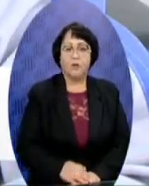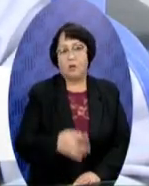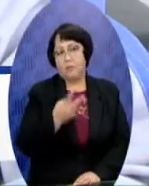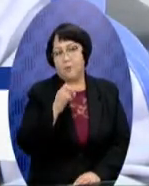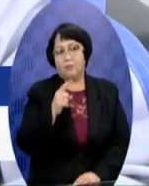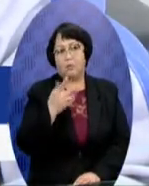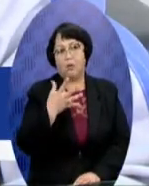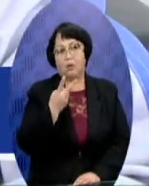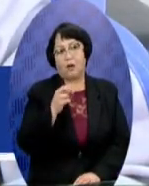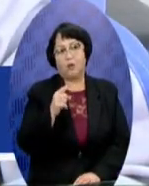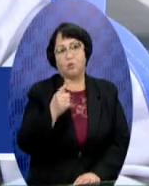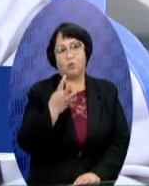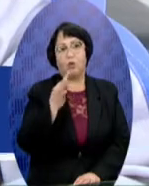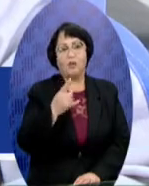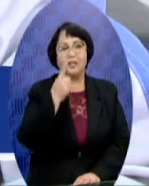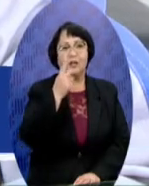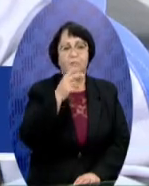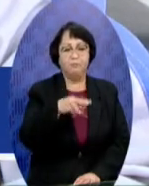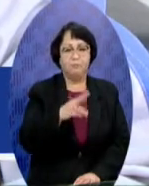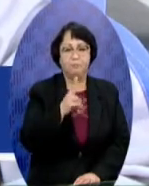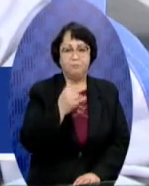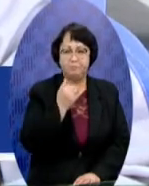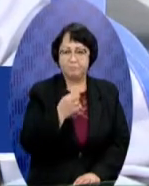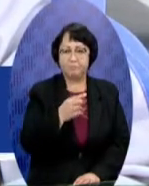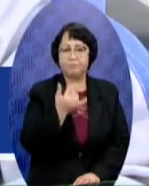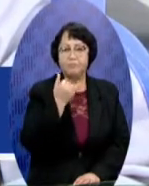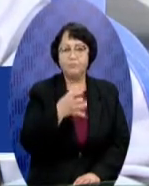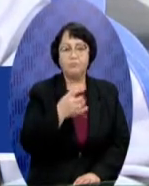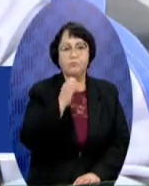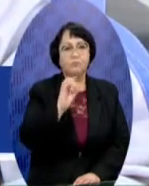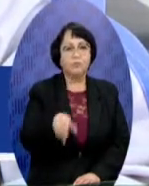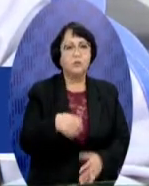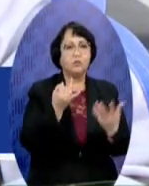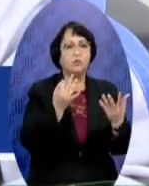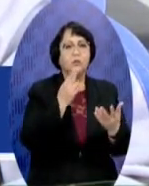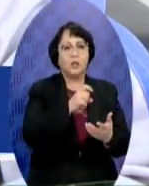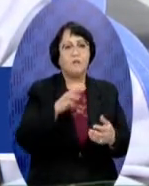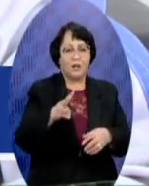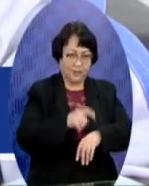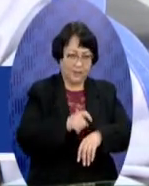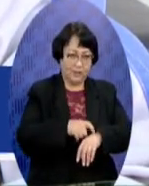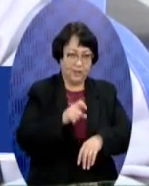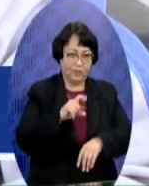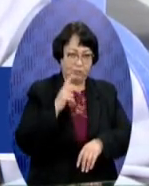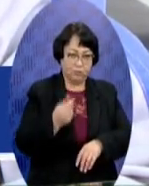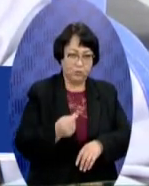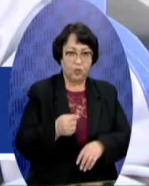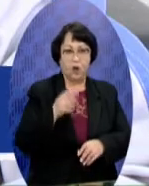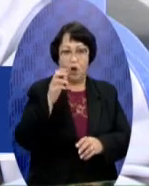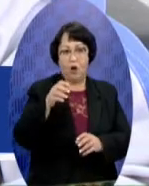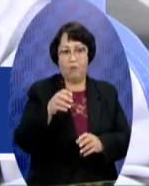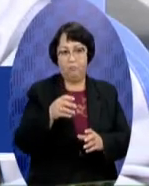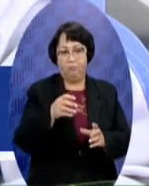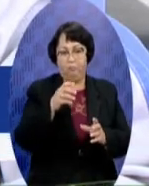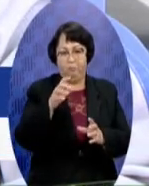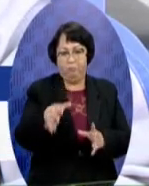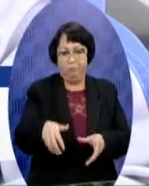15-14 оны үед бол 1 метр куб усыг 0.7 киловатт цаг эрчим хүчээр дунджин штэ. Холдруулж исэн бол одоо бид нар